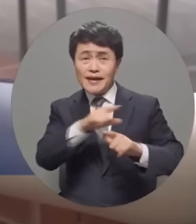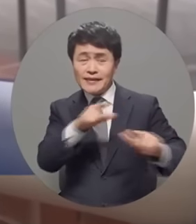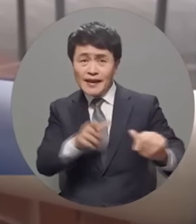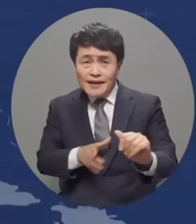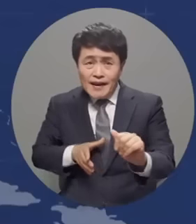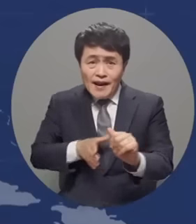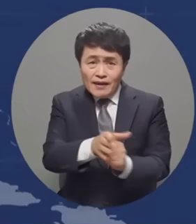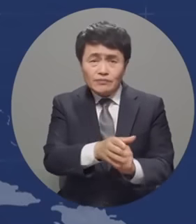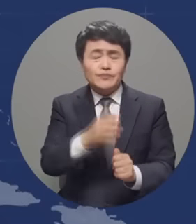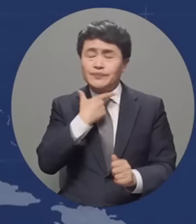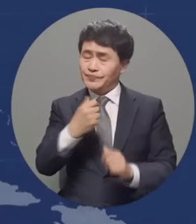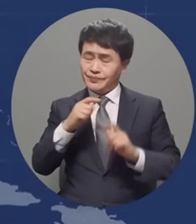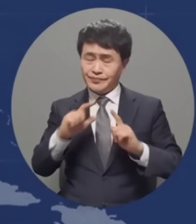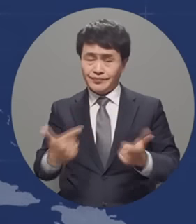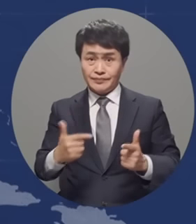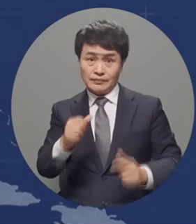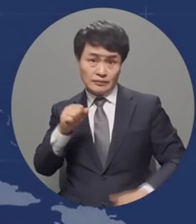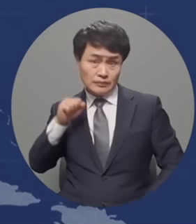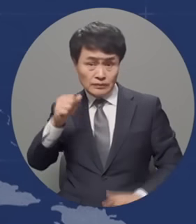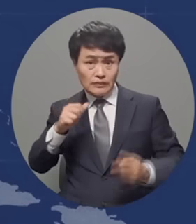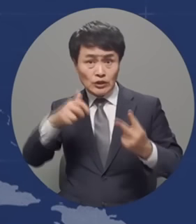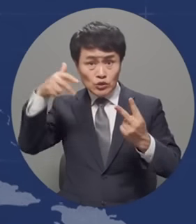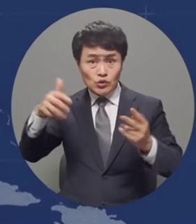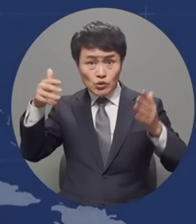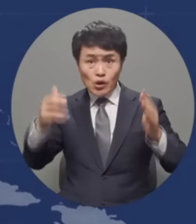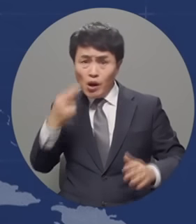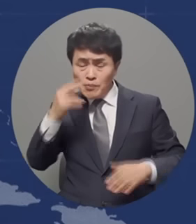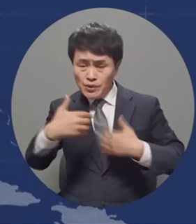genocide. 시위는 2주 만에 미국 내 최소